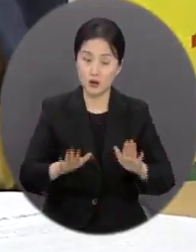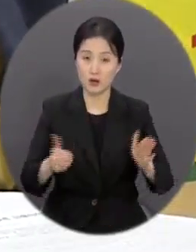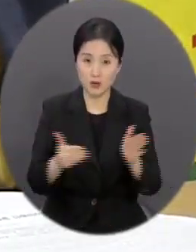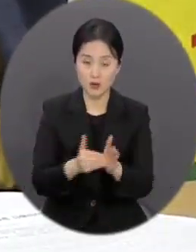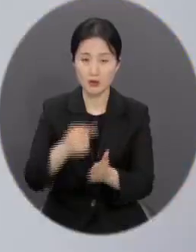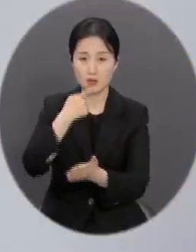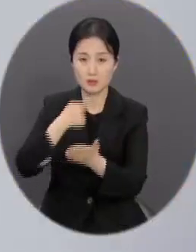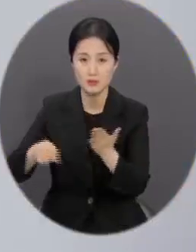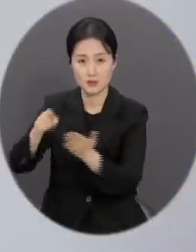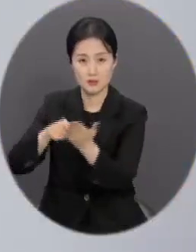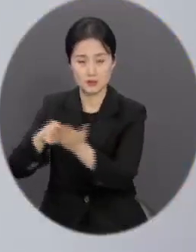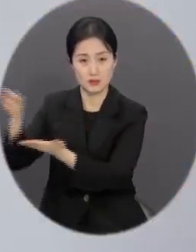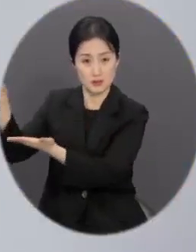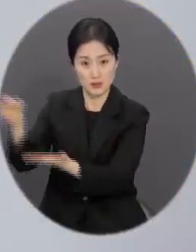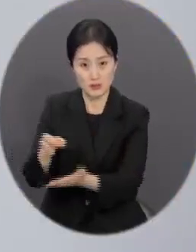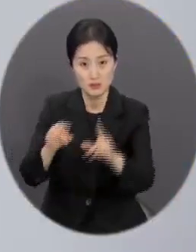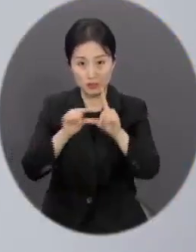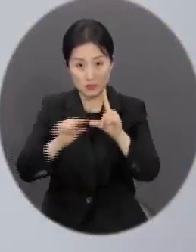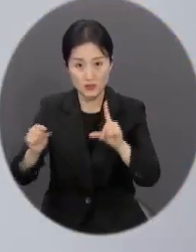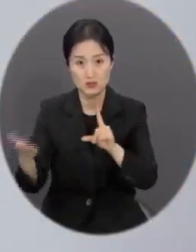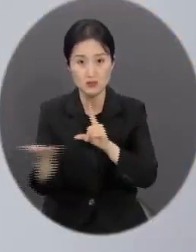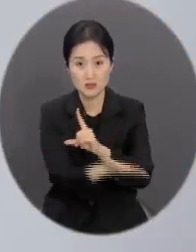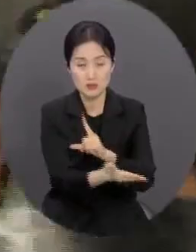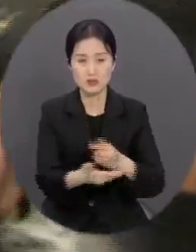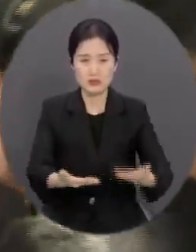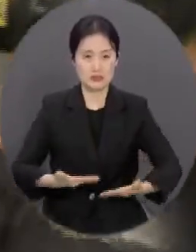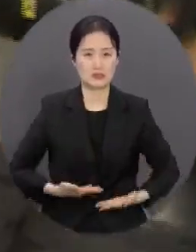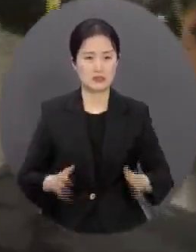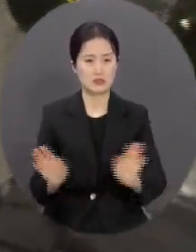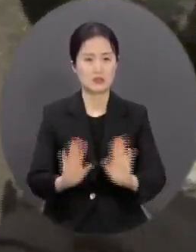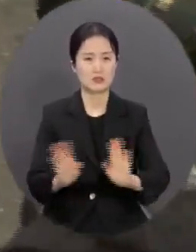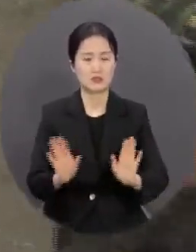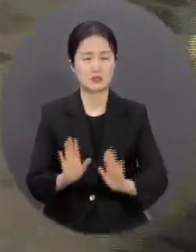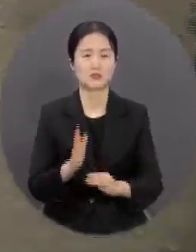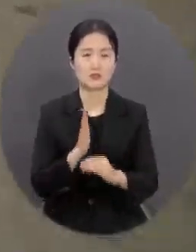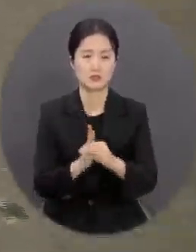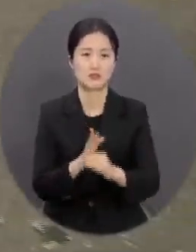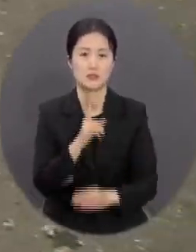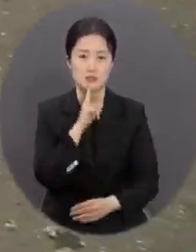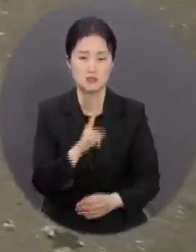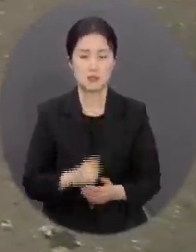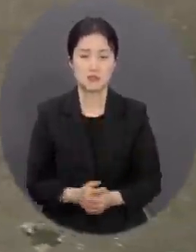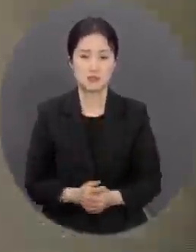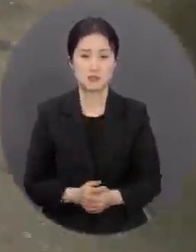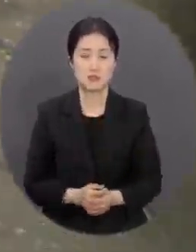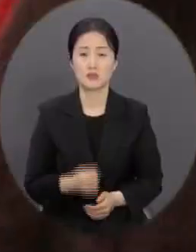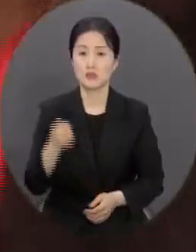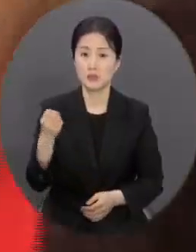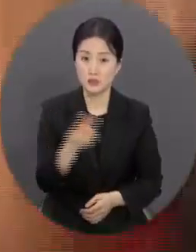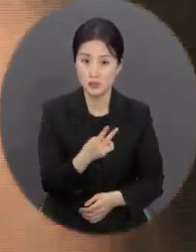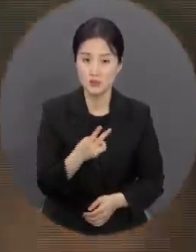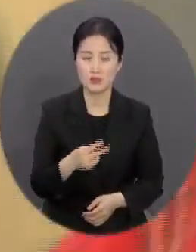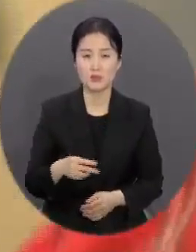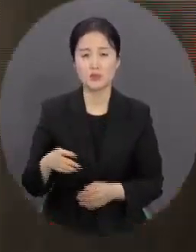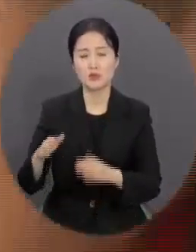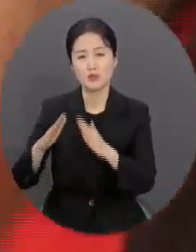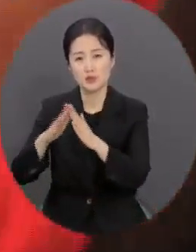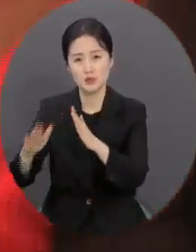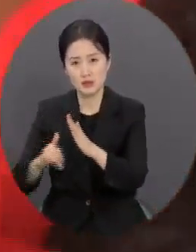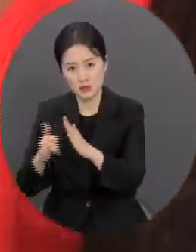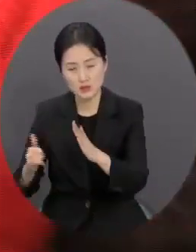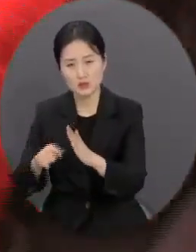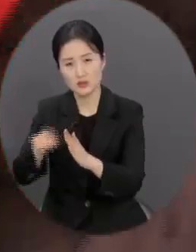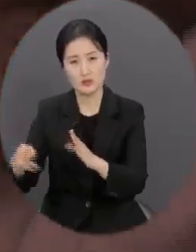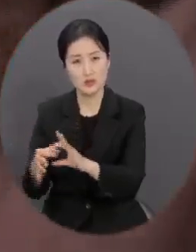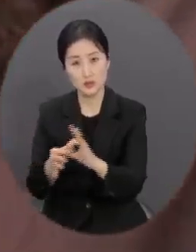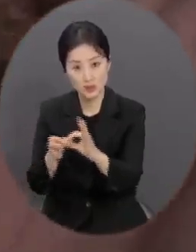받은 배상금을 받지는 않았다고 덧붙였습니다. 한편 제3자 변제안에 반대하는 상황에서 유족들에게 기부를